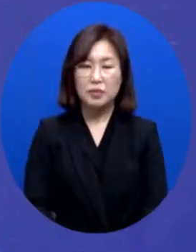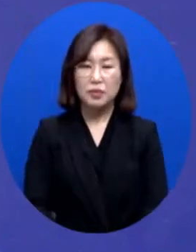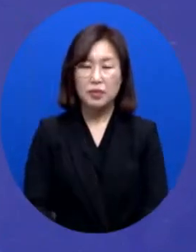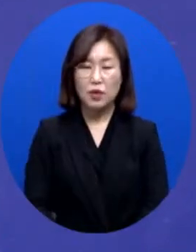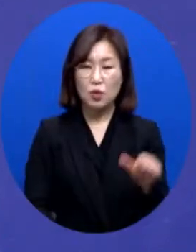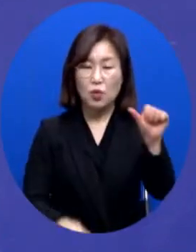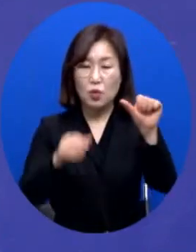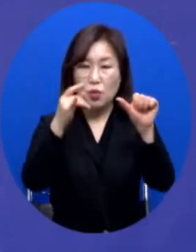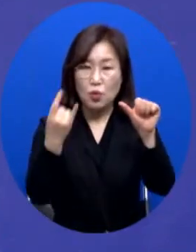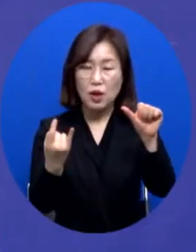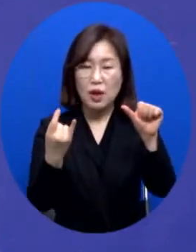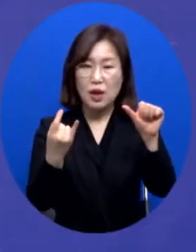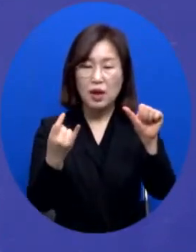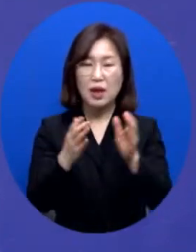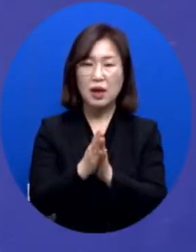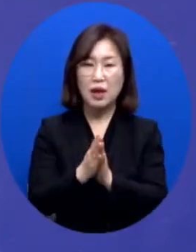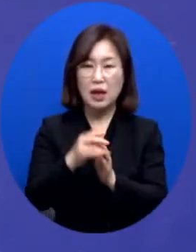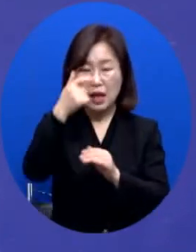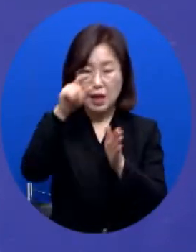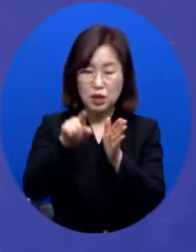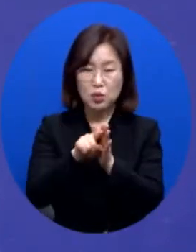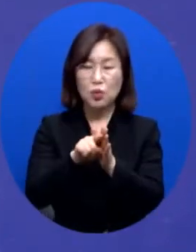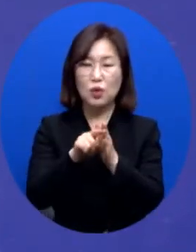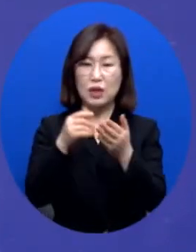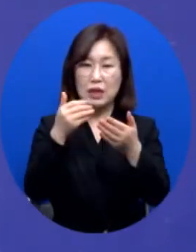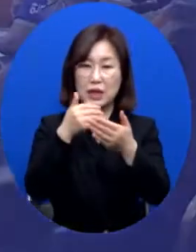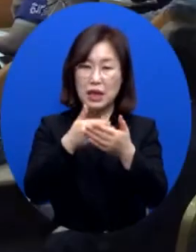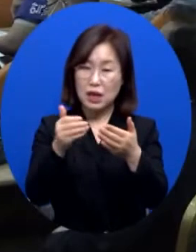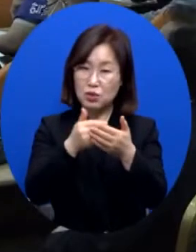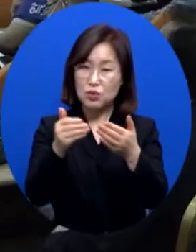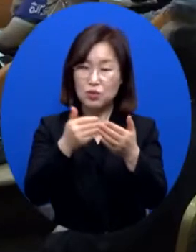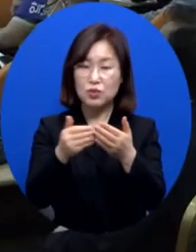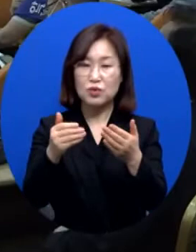5회 대한민국 기독예술대상 시상식이 열렸습니다.